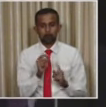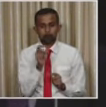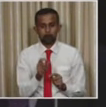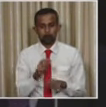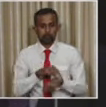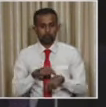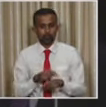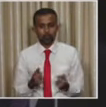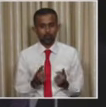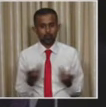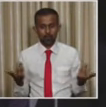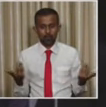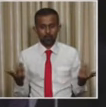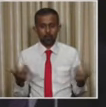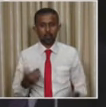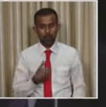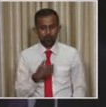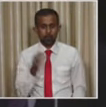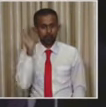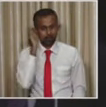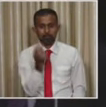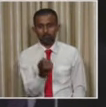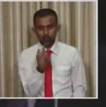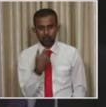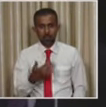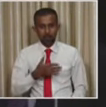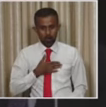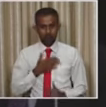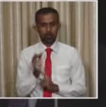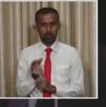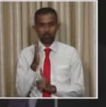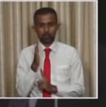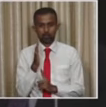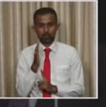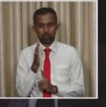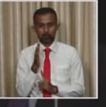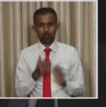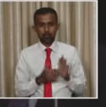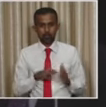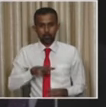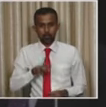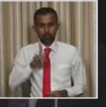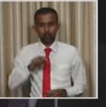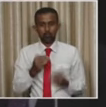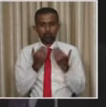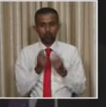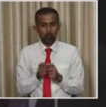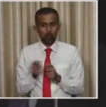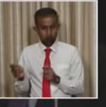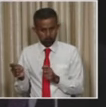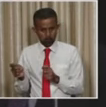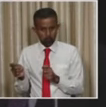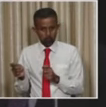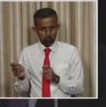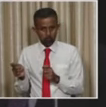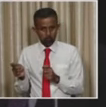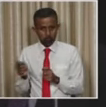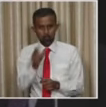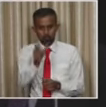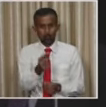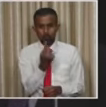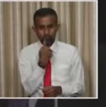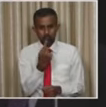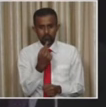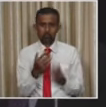ලොකු කාලයක් ගන්න අවශ්‍ය නැහැ. අපි දැනගන්න කැමති අපේ ජනාධිපතිතුමා මිලියන 320ක් උපදේශකයන්ට වෙන් කළ තියෙනවද කියලා ඔබතුමාගෙන්